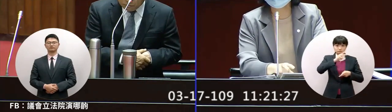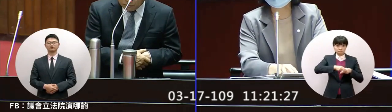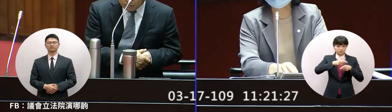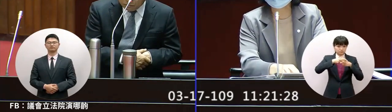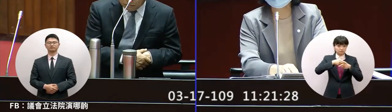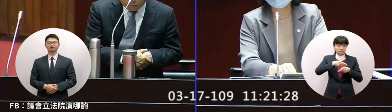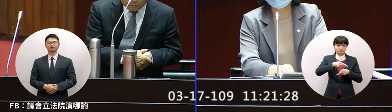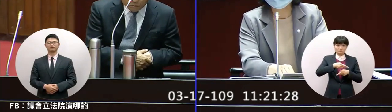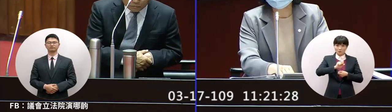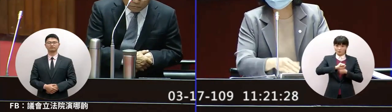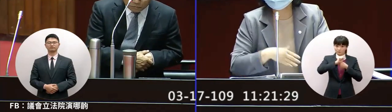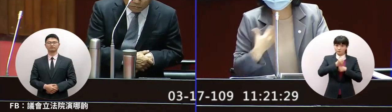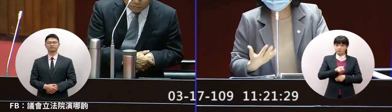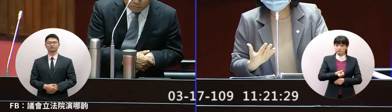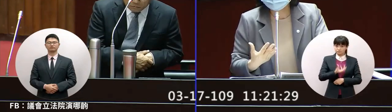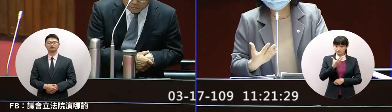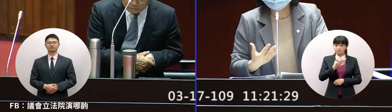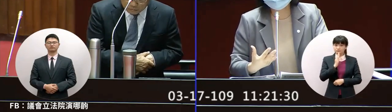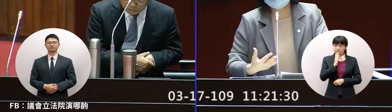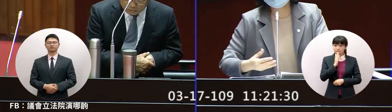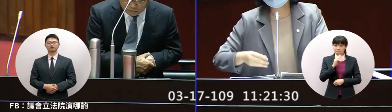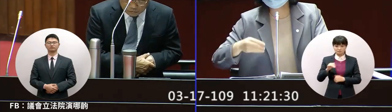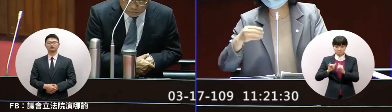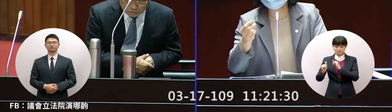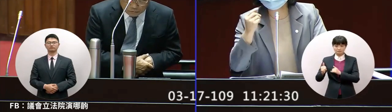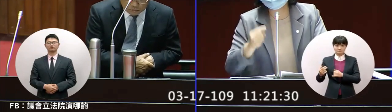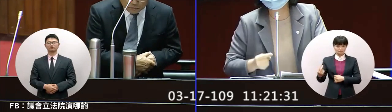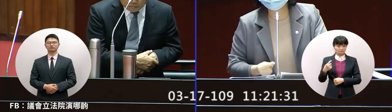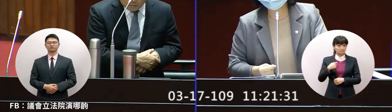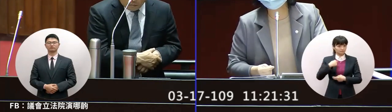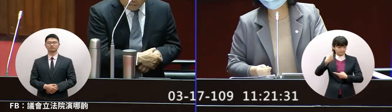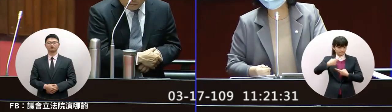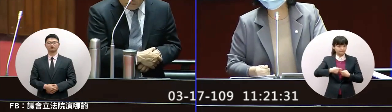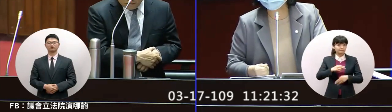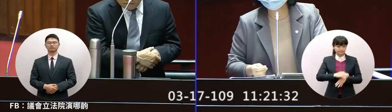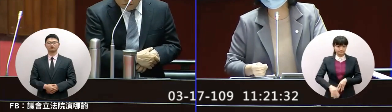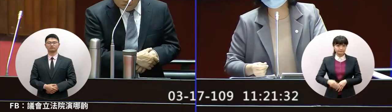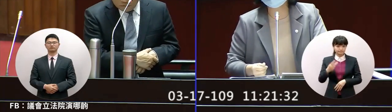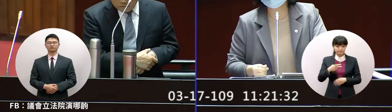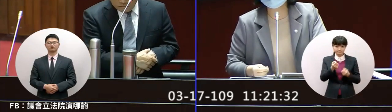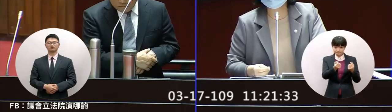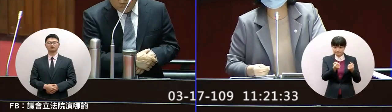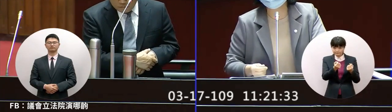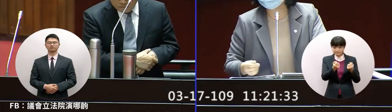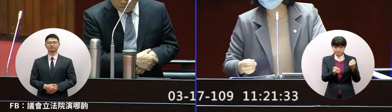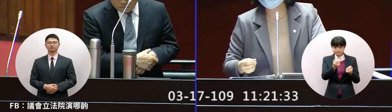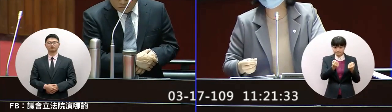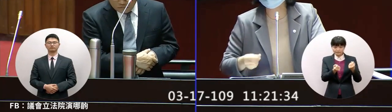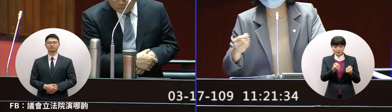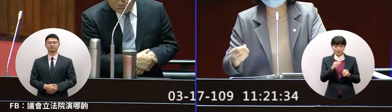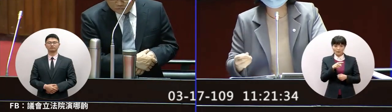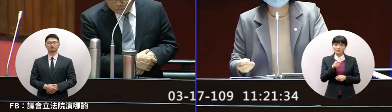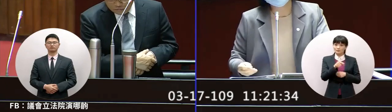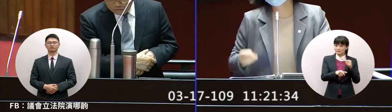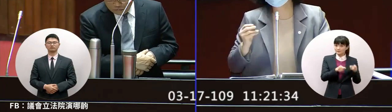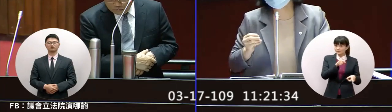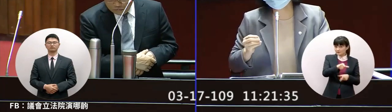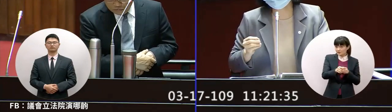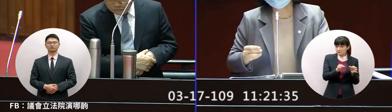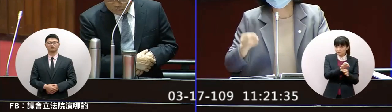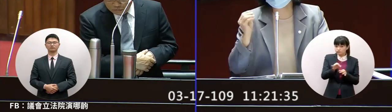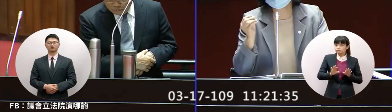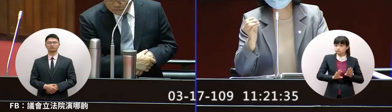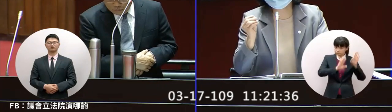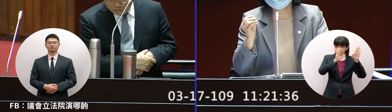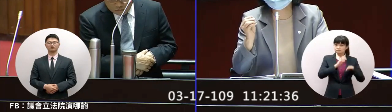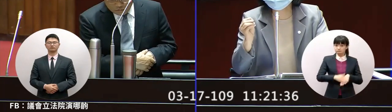得到相关的这个信任。然后这个车的市场才会当个重新国产车的市场才能活络起来。不要